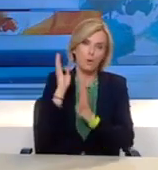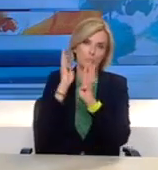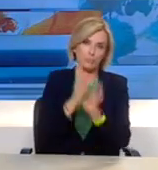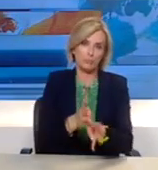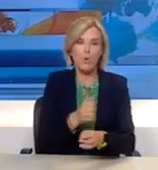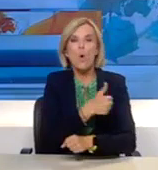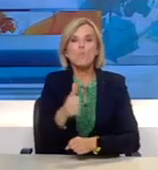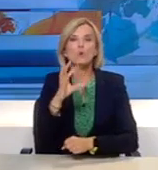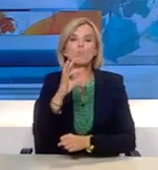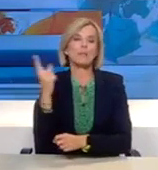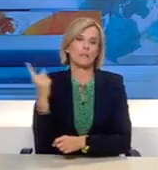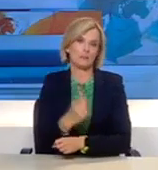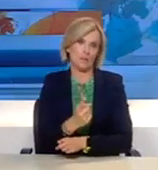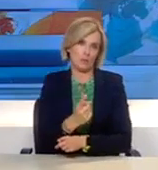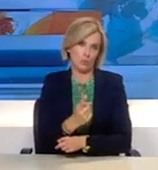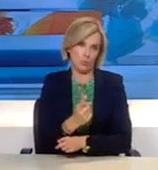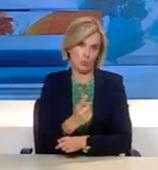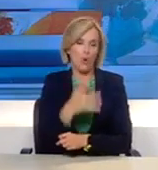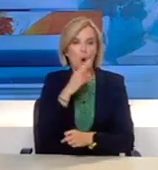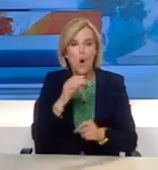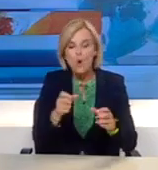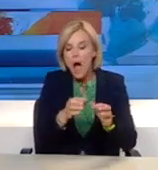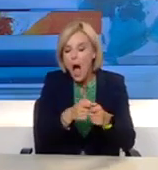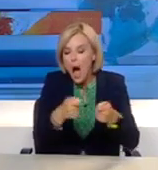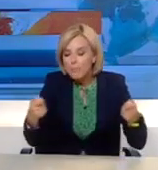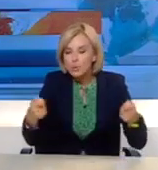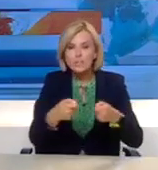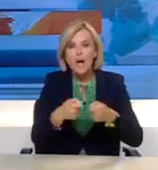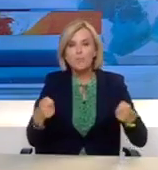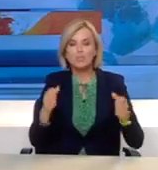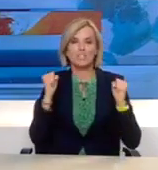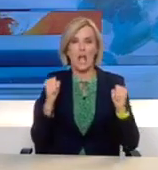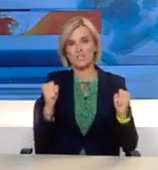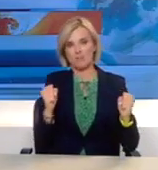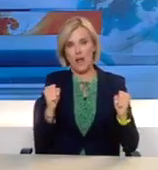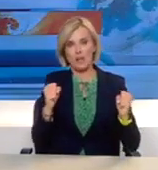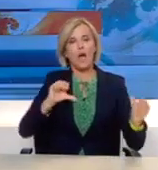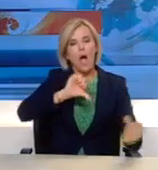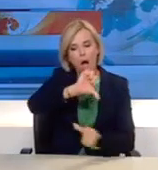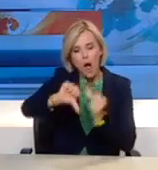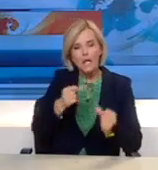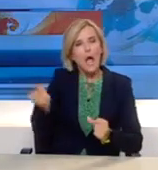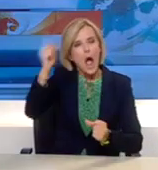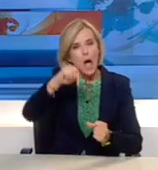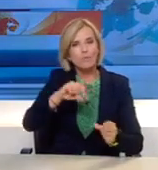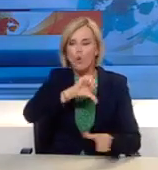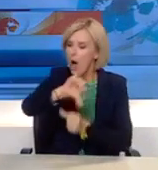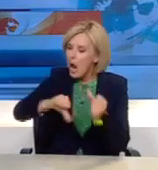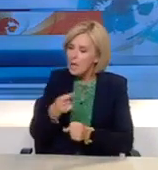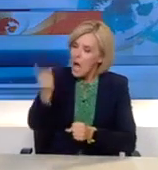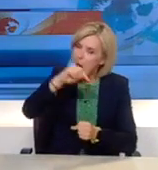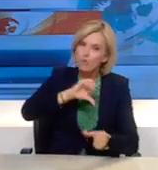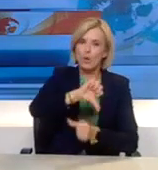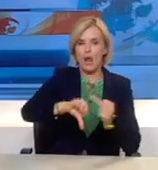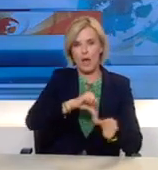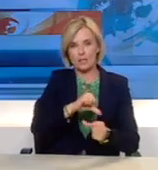της δυναμικότητας των δομών, προκειμένου να τηρούνται οι αποστάσεις ασφαλείας και να επιτευχθεί η εκπεριτροπής χρήση των χώρων. Σε